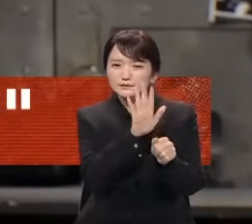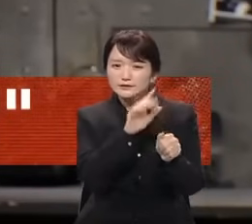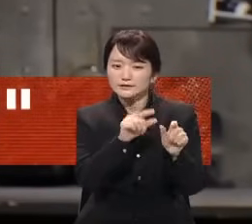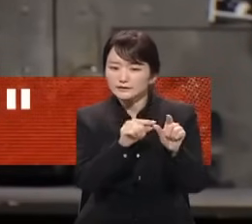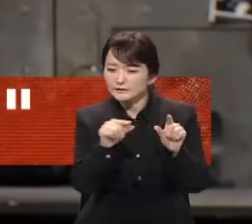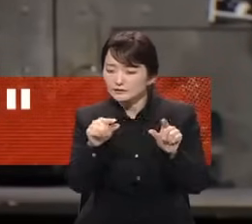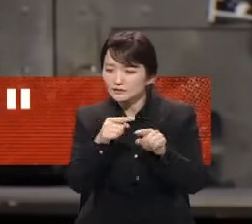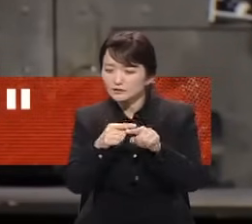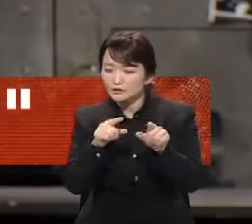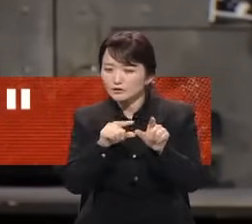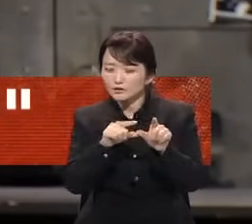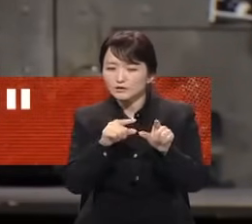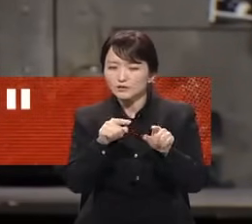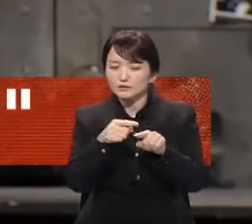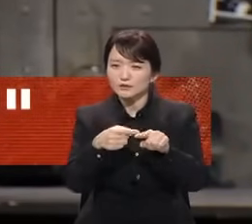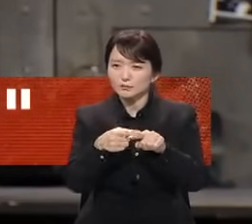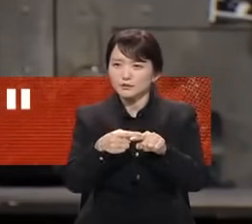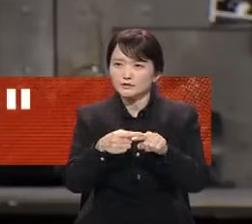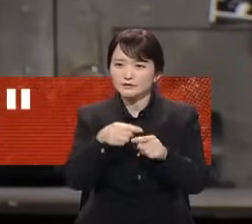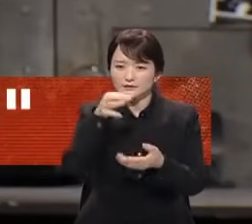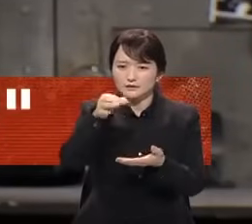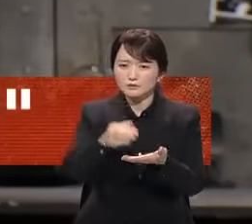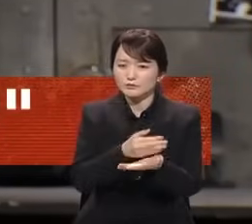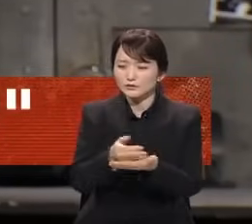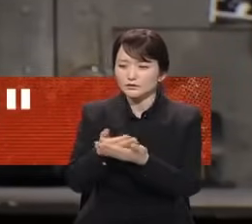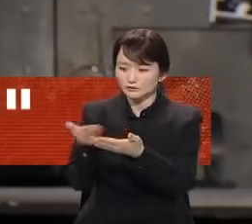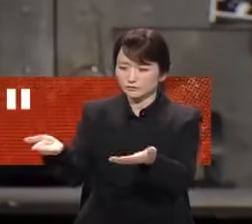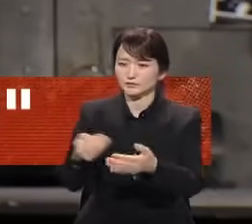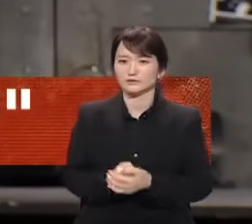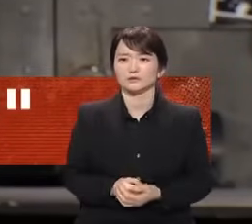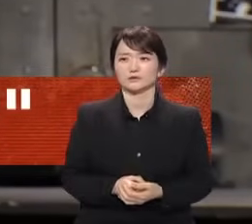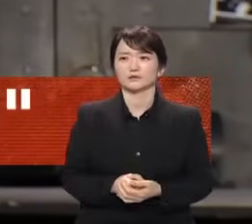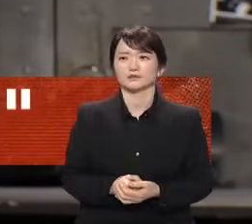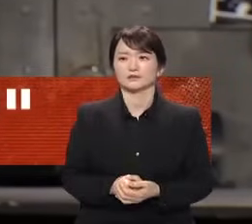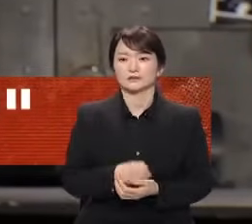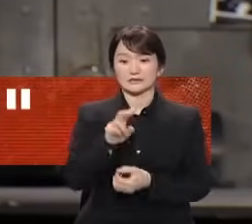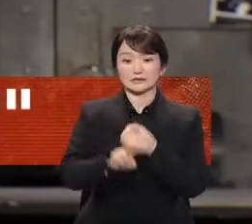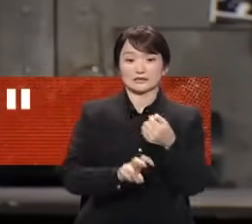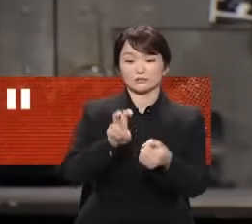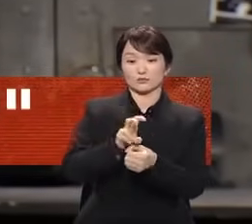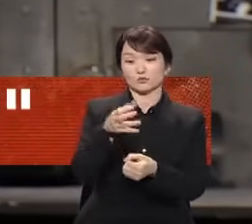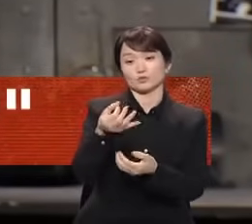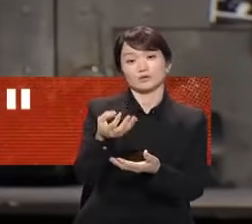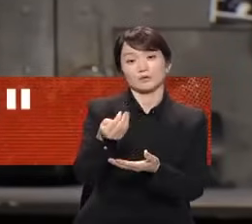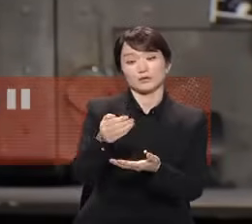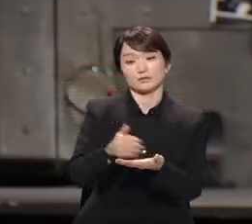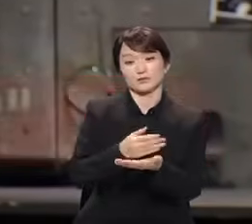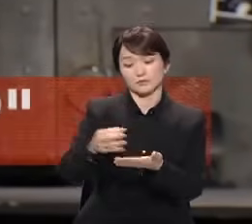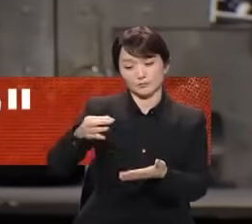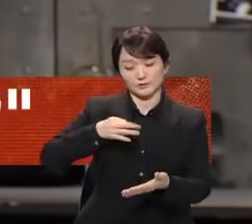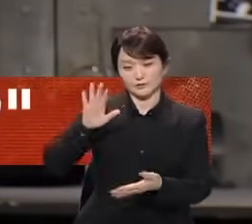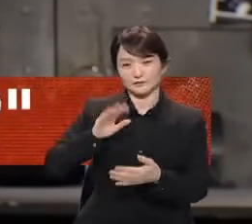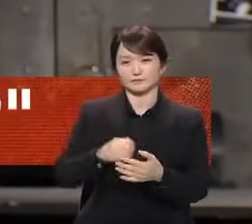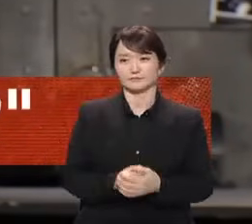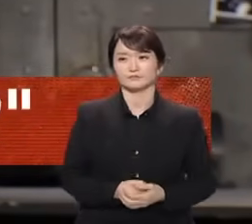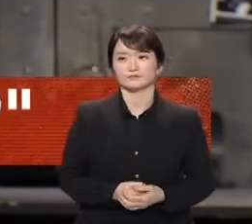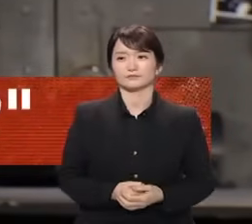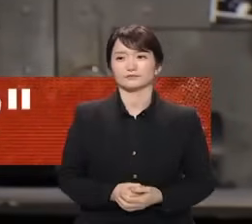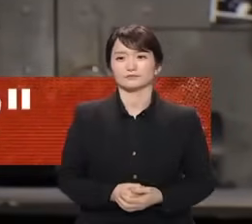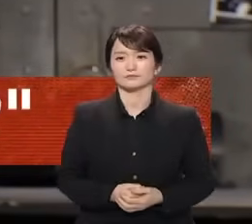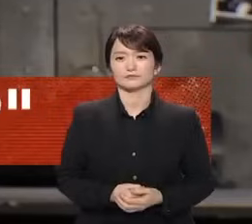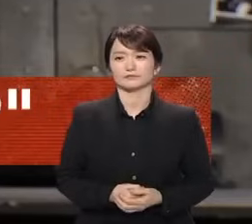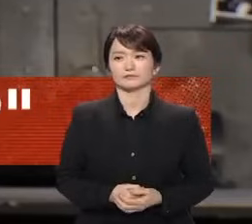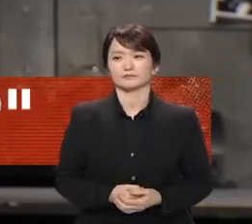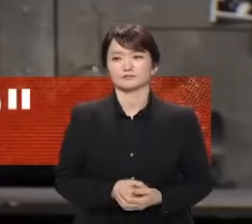수 있습니다. 예를 들어 이렇게 말씀드린 거지 그게 20년이 되면 얼마가 된다고 딱 정해져 있는 건 아니고요. 보통 더 예를 제가 좀 더 넓게